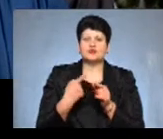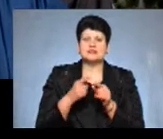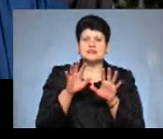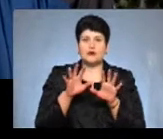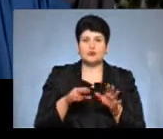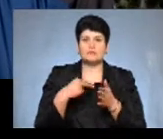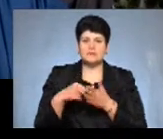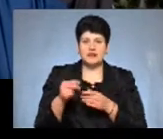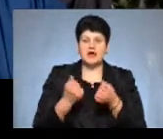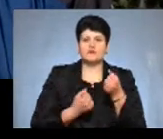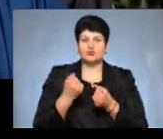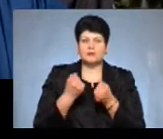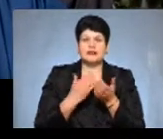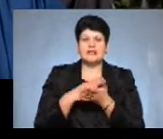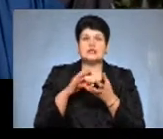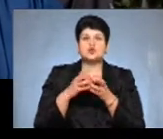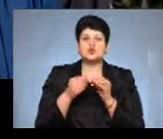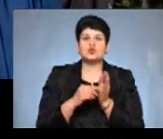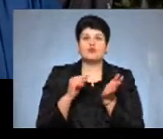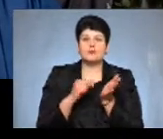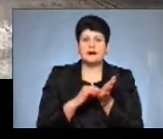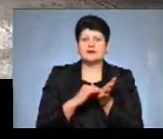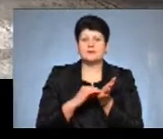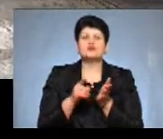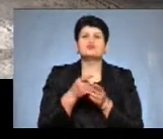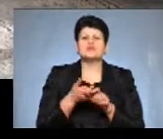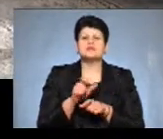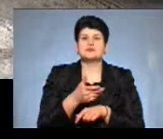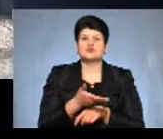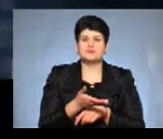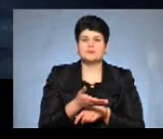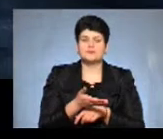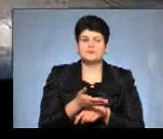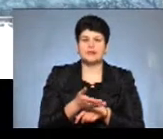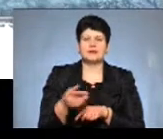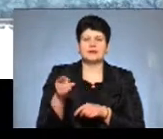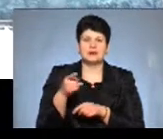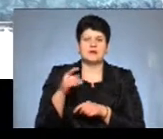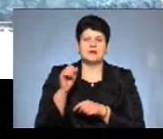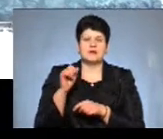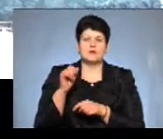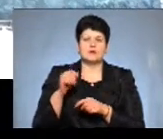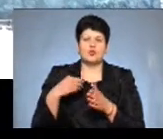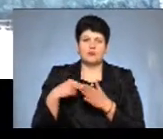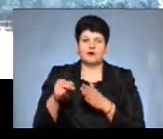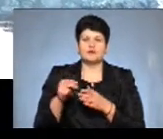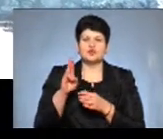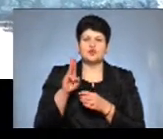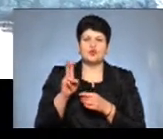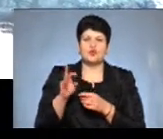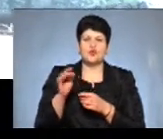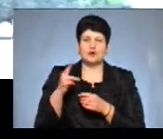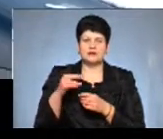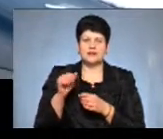придбання автомобіля, є сума, яка вказана, чому вони збільшують її. Тернополян Арман Газулян придбав автомобіль «Шкода Супер-Б» у